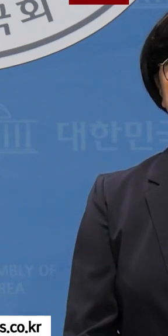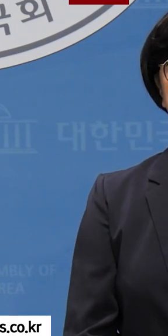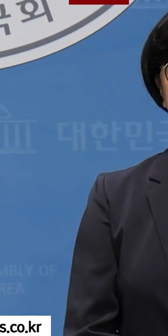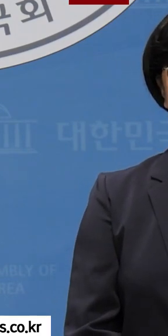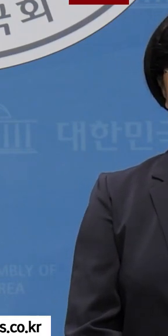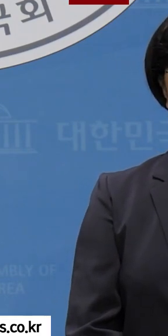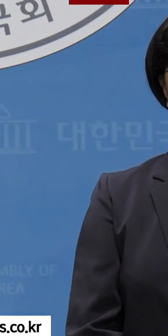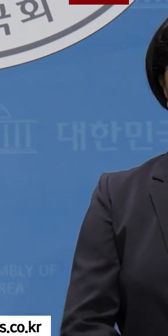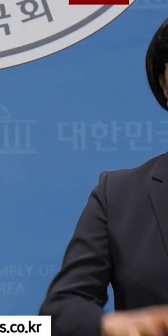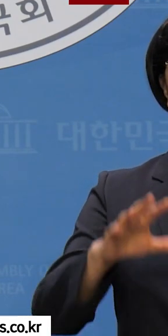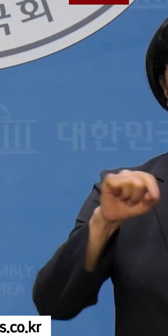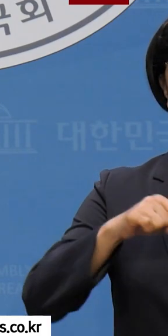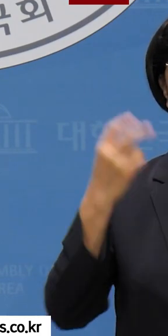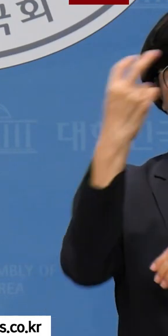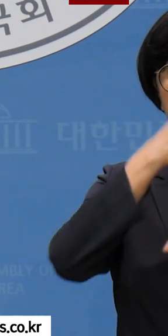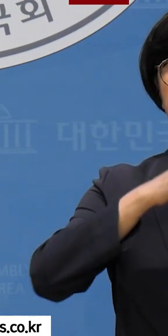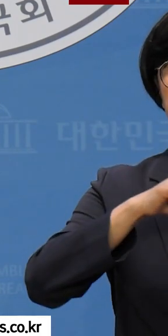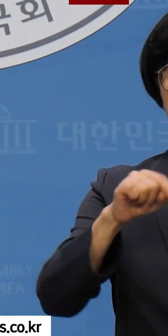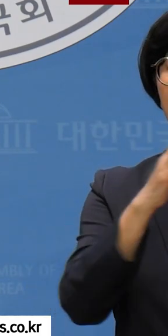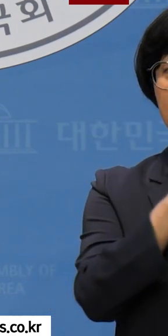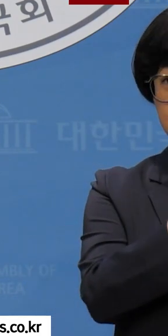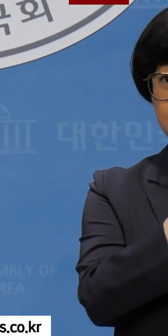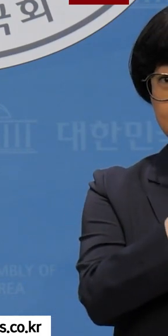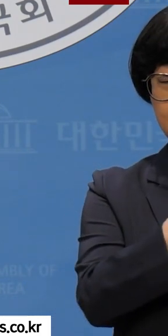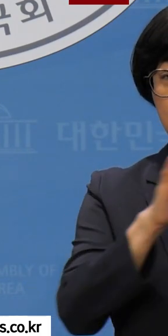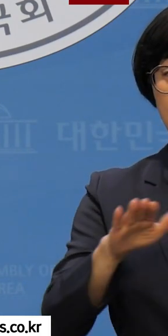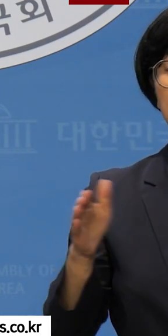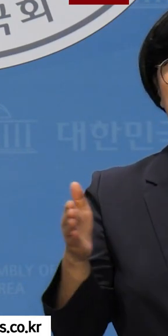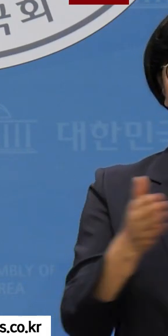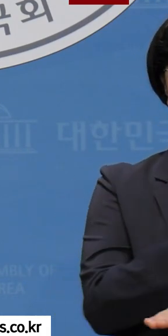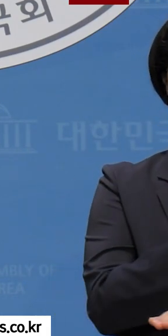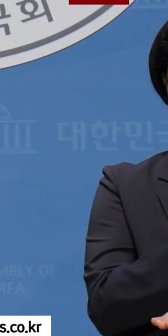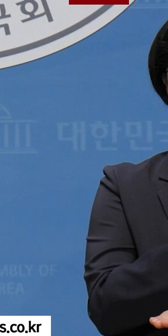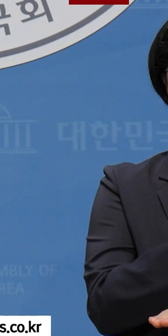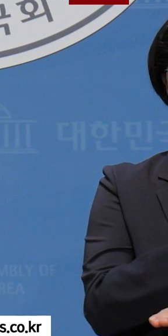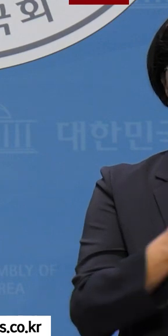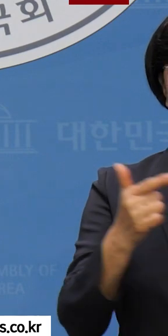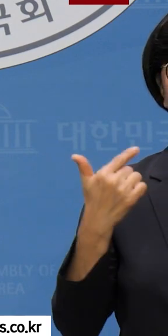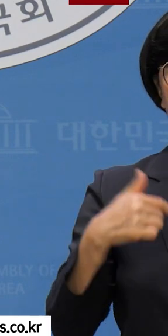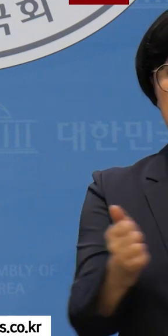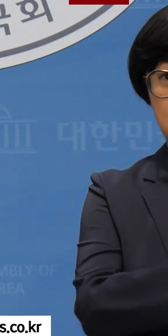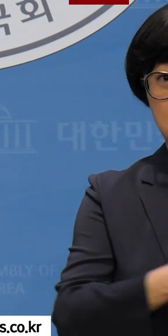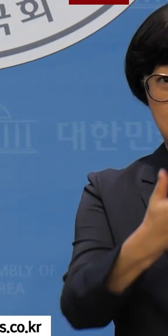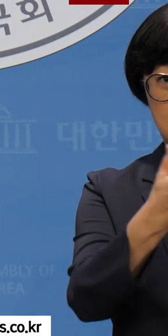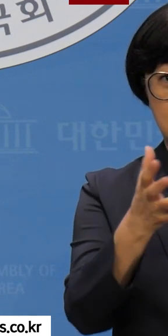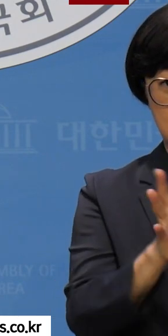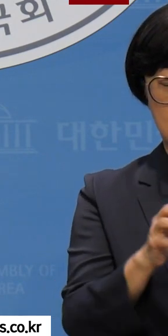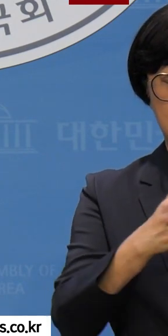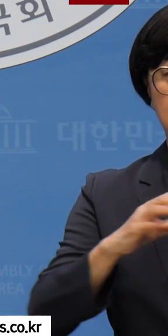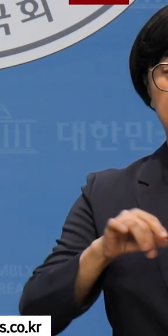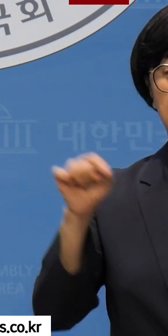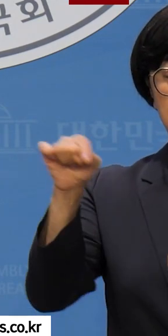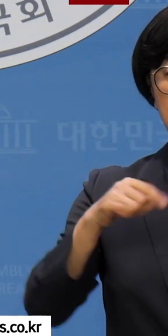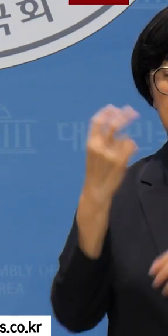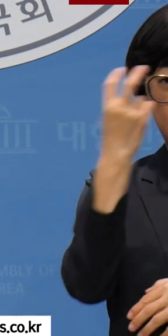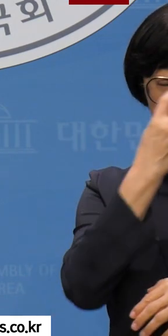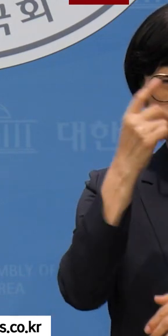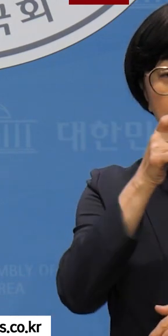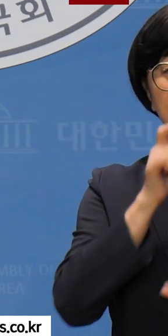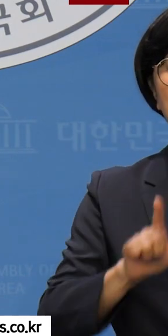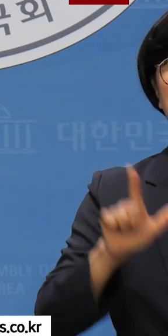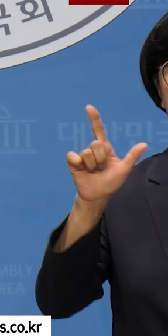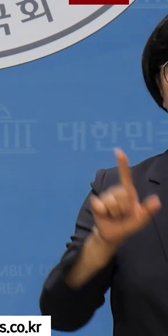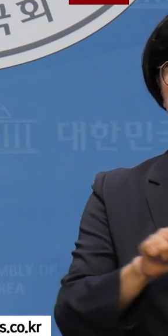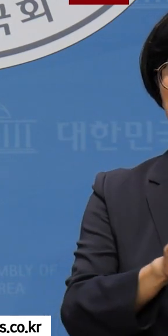먼저 이번 주 국정감사 일정입니다. 이번 주부터 겸임 상임위원회 국정감사가 진행됩니다. 수요일